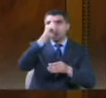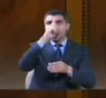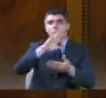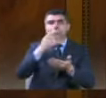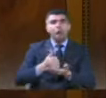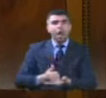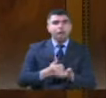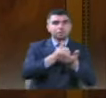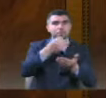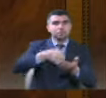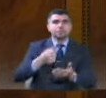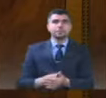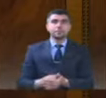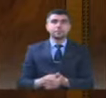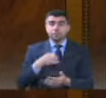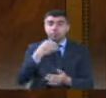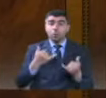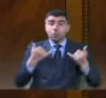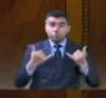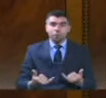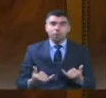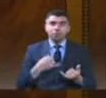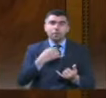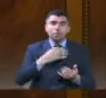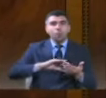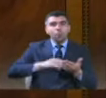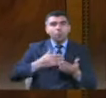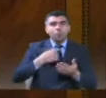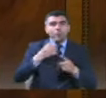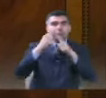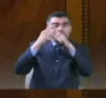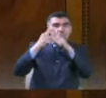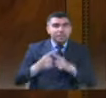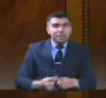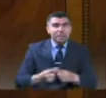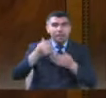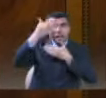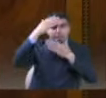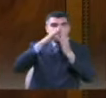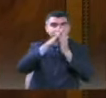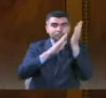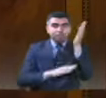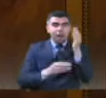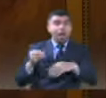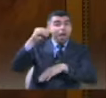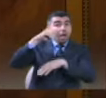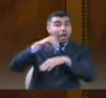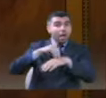الرحيم. والواقع أن الوضعية الراهنة للمالية العمومية لا تتحمل اعتماد إجراءات